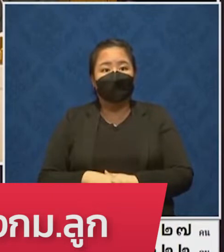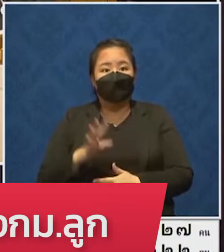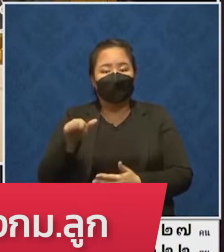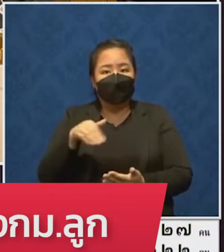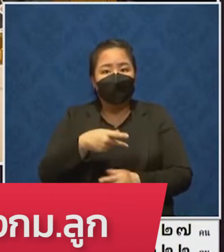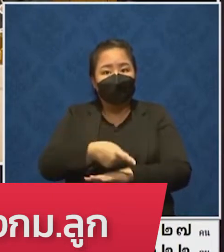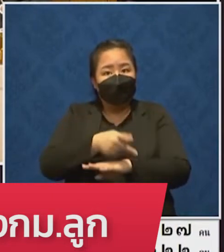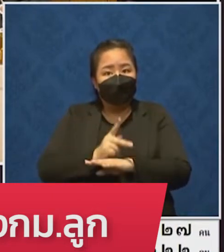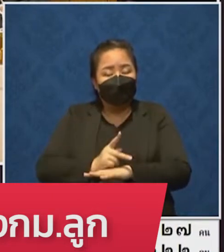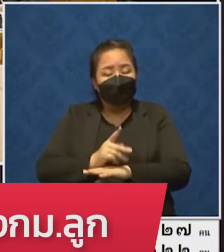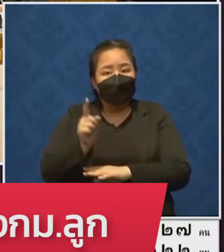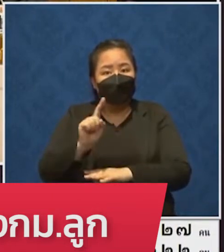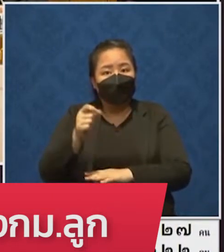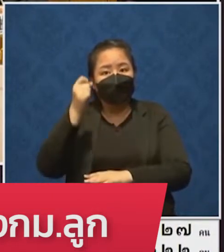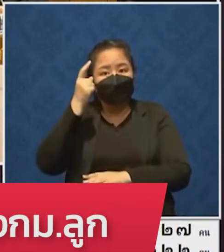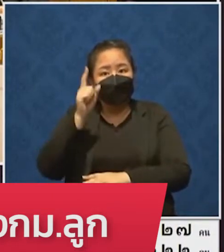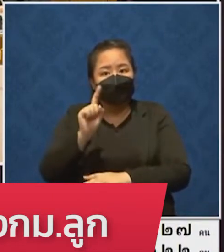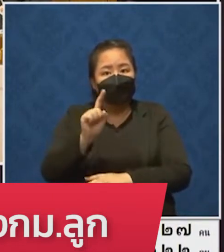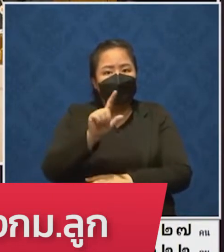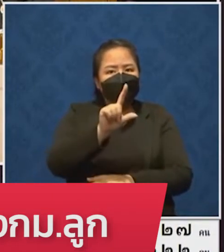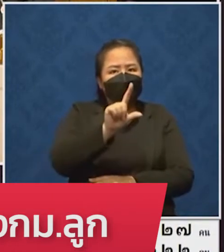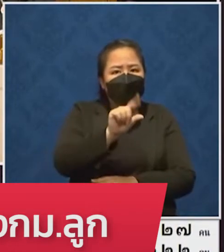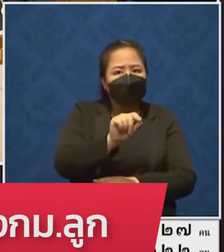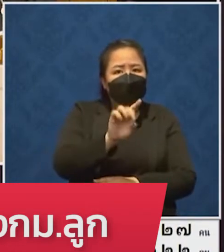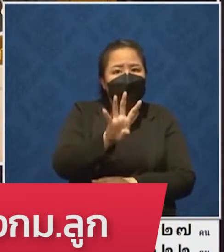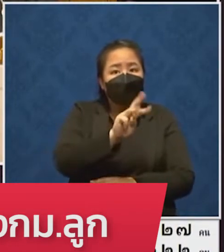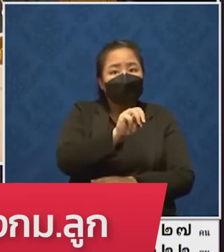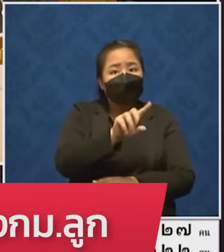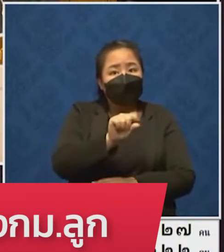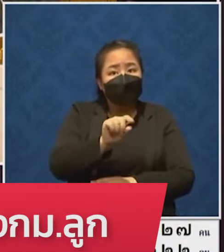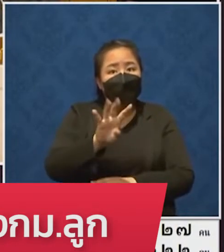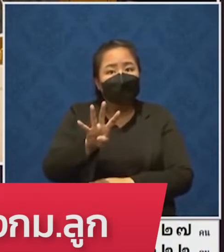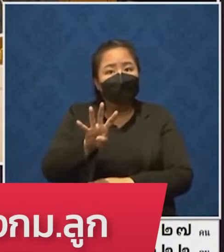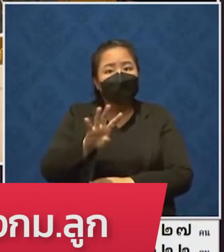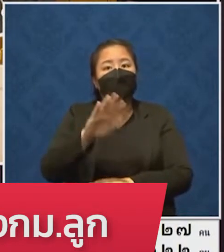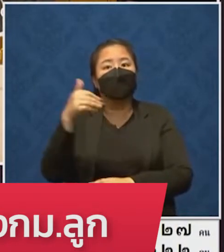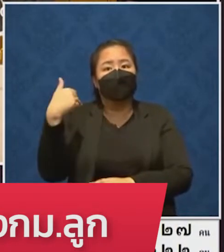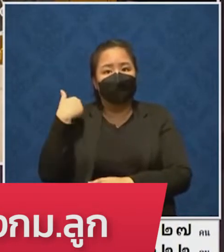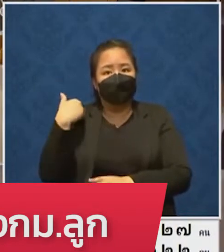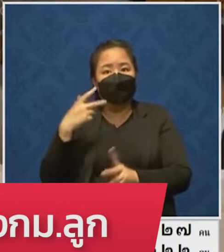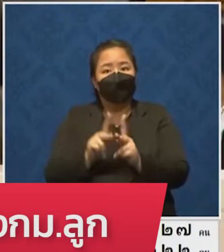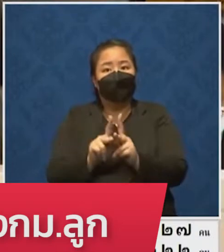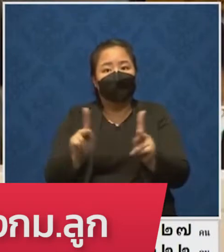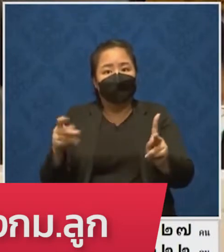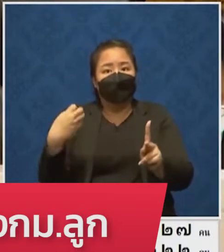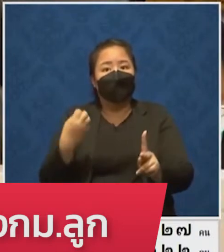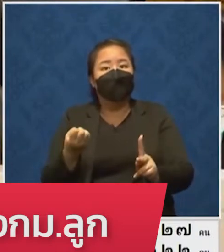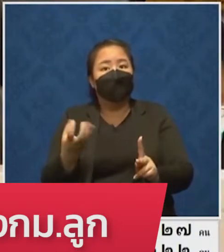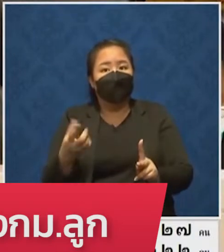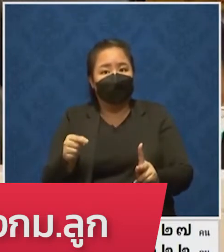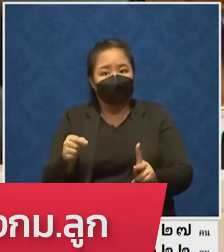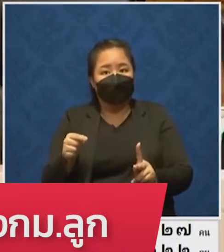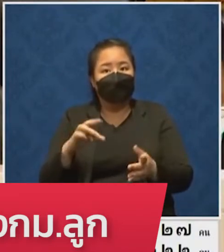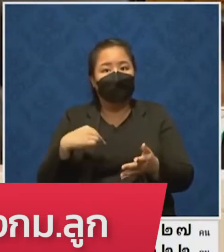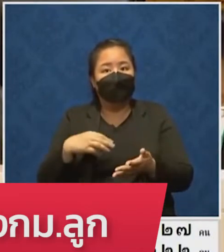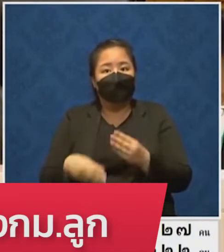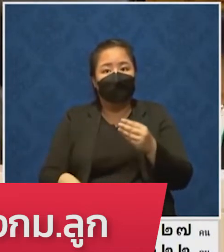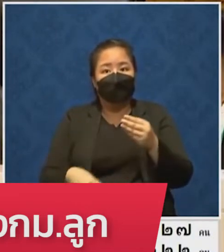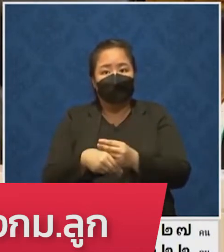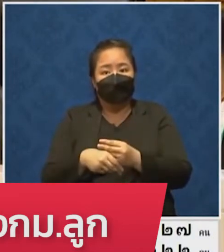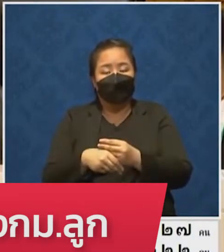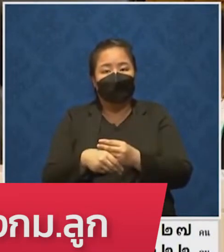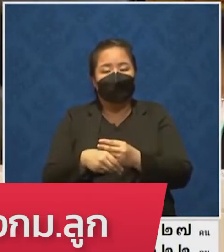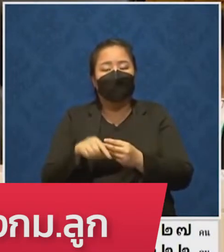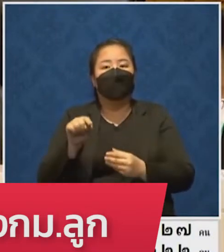สังฆการประชุมเพื่อให้กรรมาธิการมีการปรึกษาหารือแก้ไขมาตราอื่นที่เกี่ยวข้องกับมาตรา 23ว่าด้วย